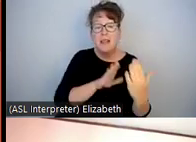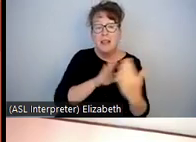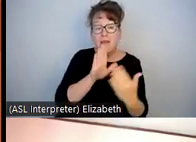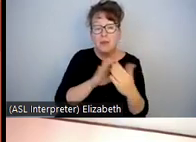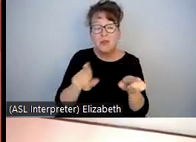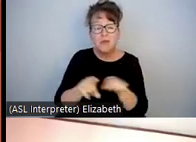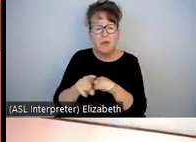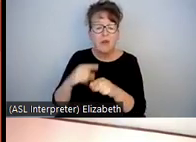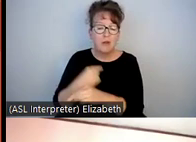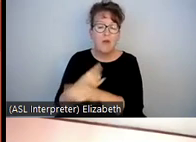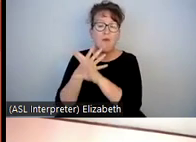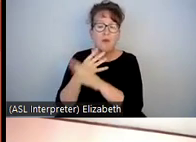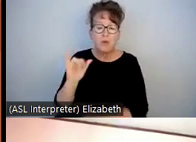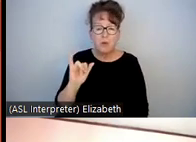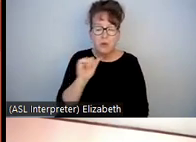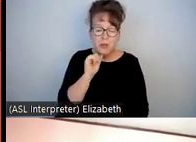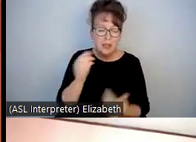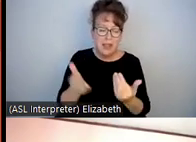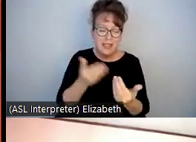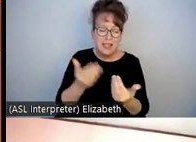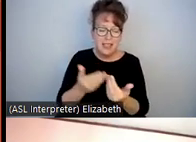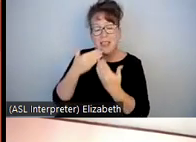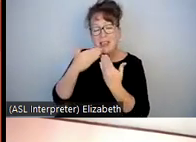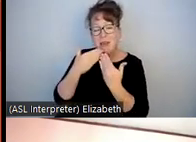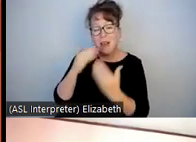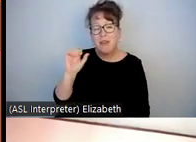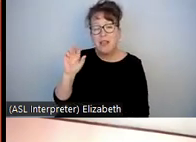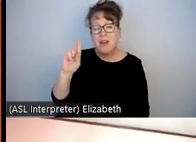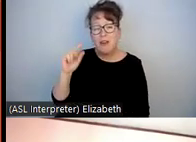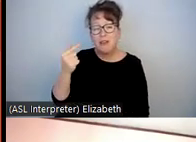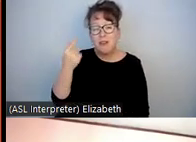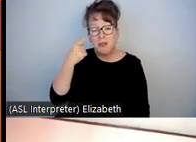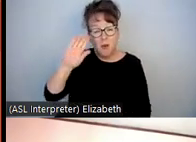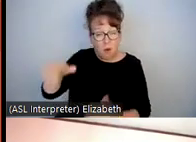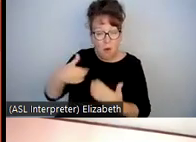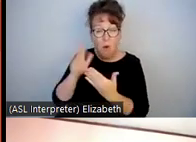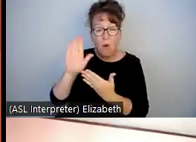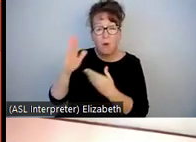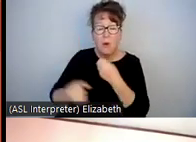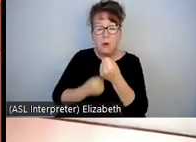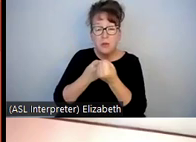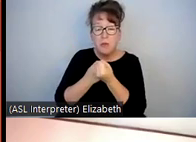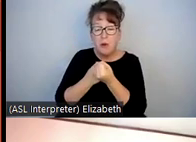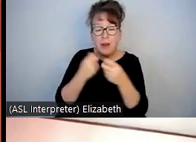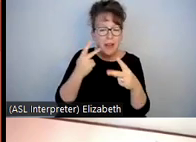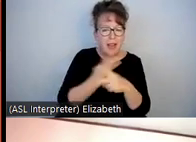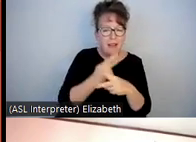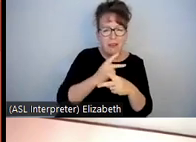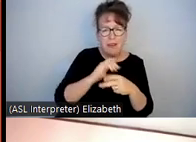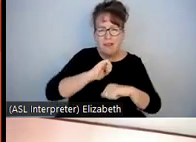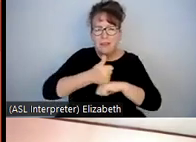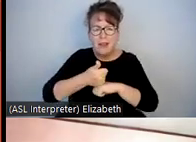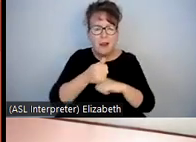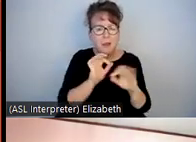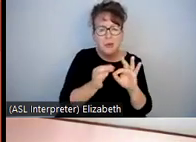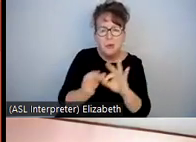anh chị tham gia trực tiếp và trực tuyến. Tôi biết là điều này không dễ dàng và chúng ta rất là cảm ơn EIG bởi vì đã hỗ trợ. Anh chị